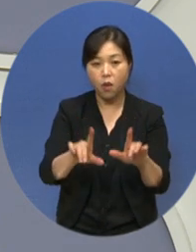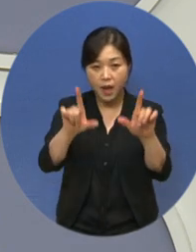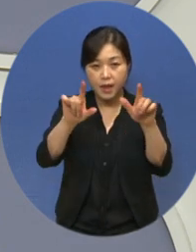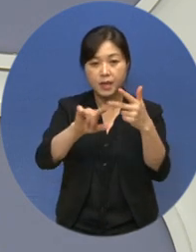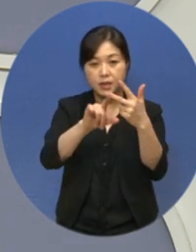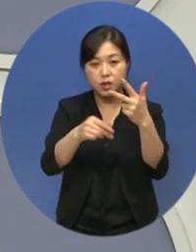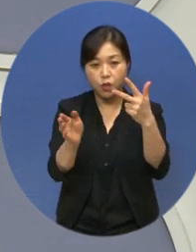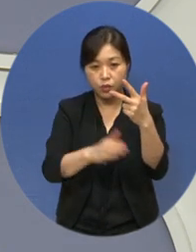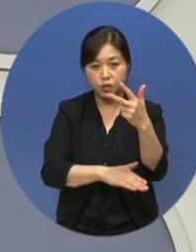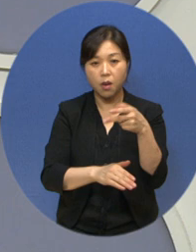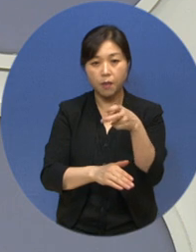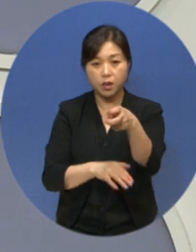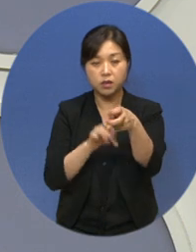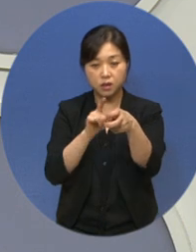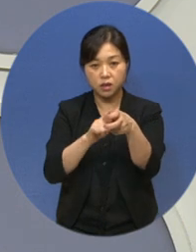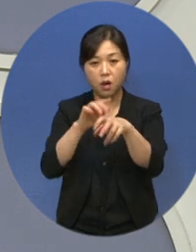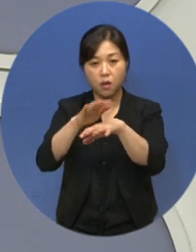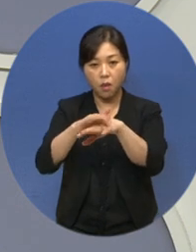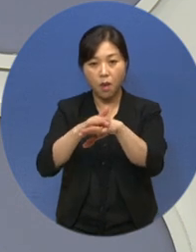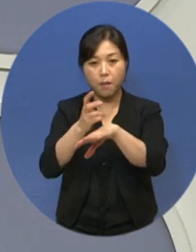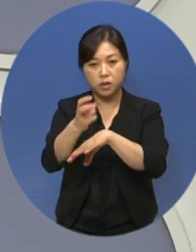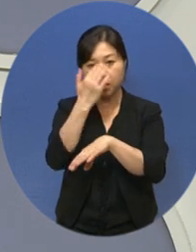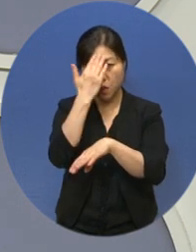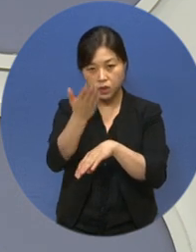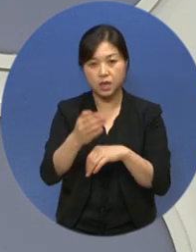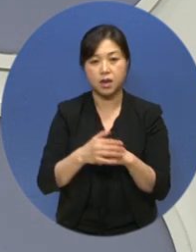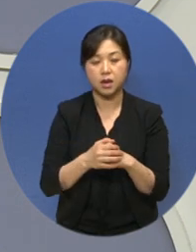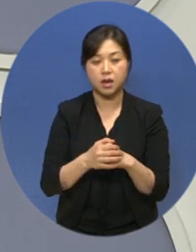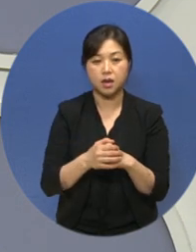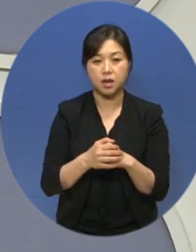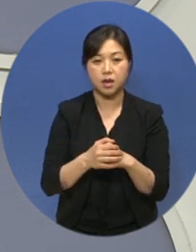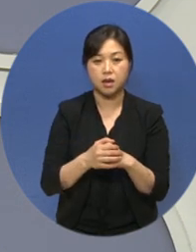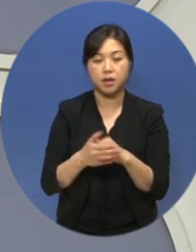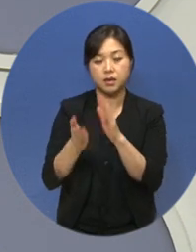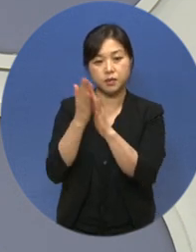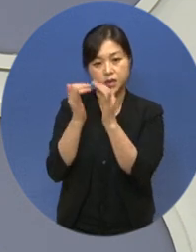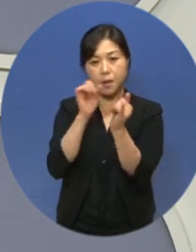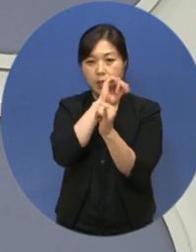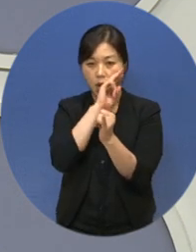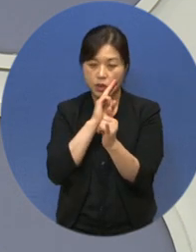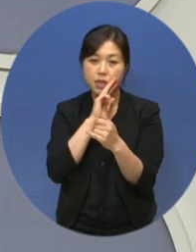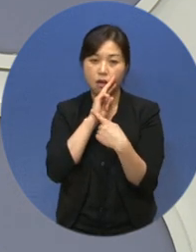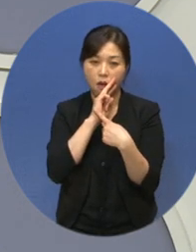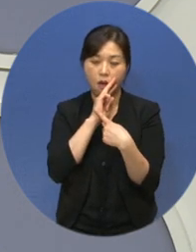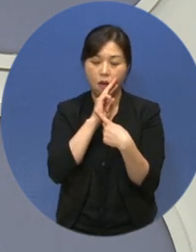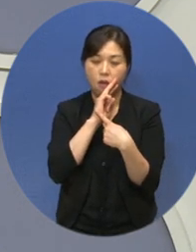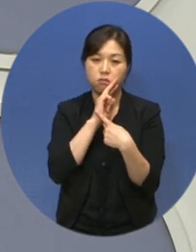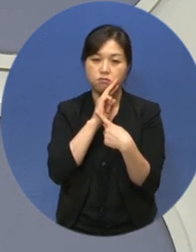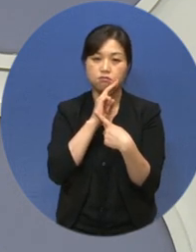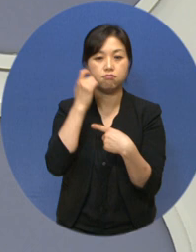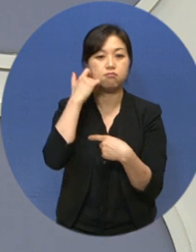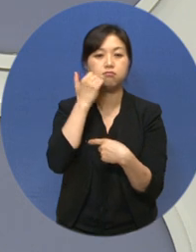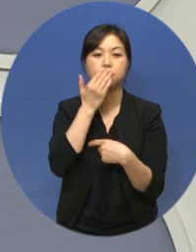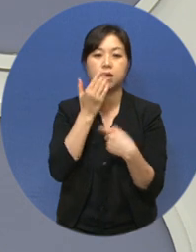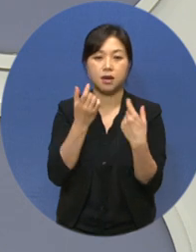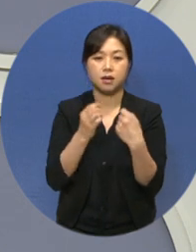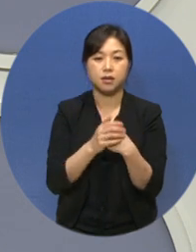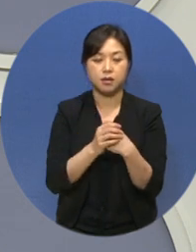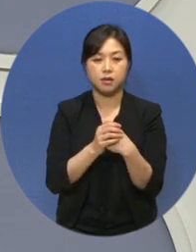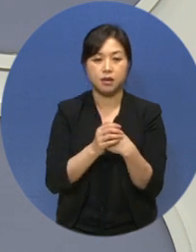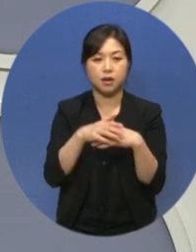시내버스와 농어촌 퍼스가 무료입니다 이것도 시민이 란테 편의적으로 이렇게 맞닿은 거고요 노민수 단 같은